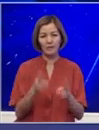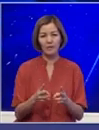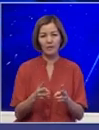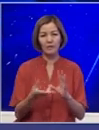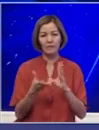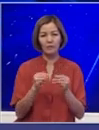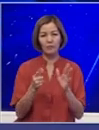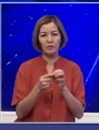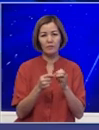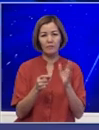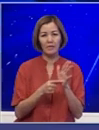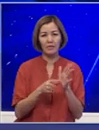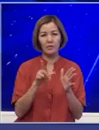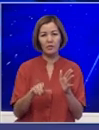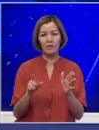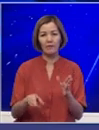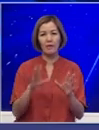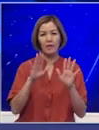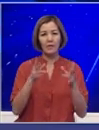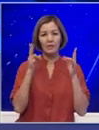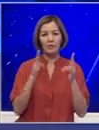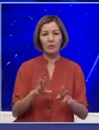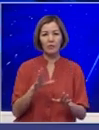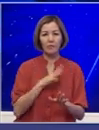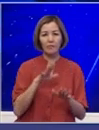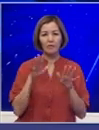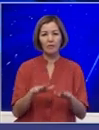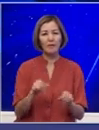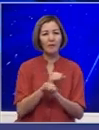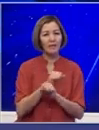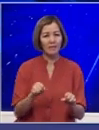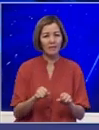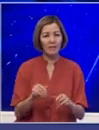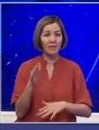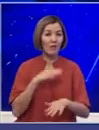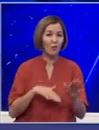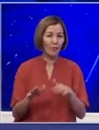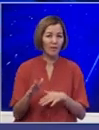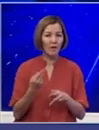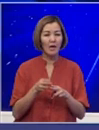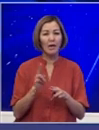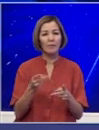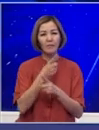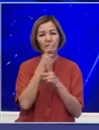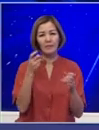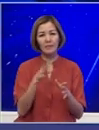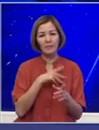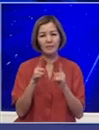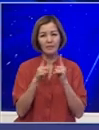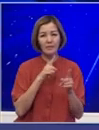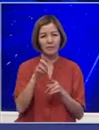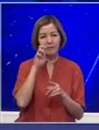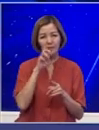стали 17 человек. Все трагические случаи происходили в местах, не предназначенных для купания. Об этом было сказано